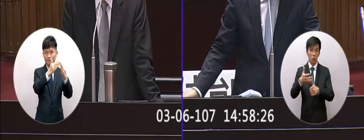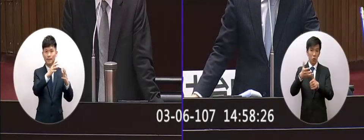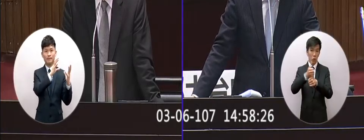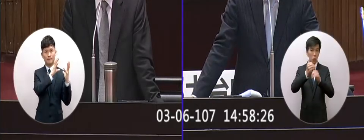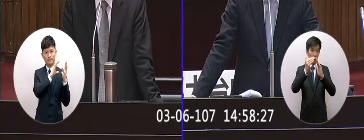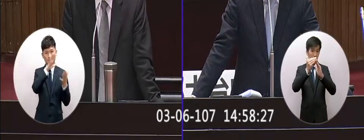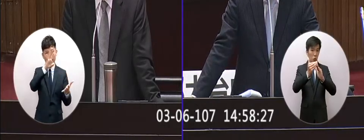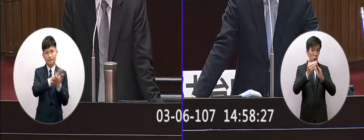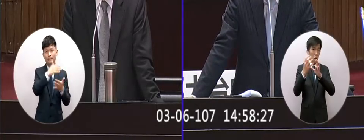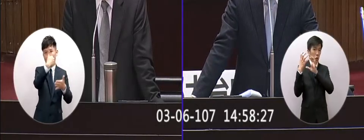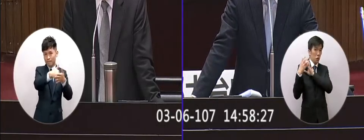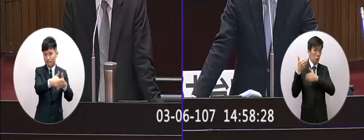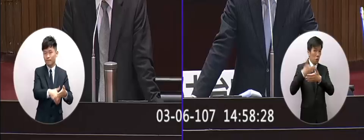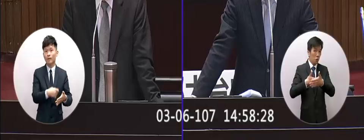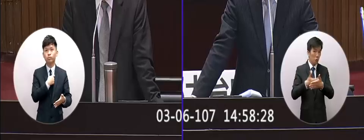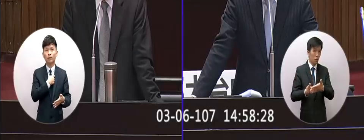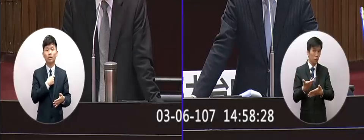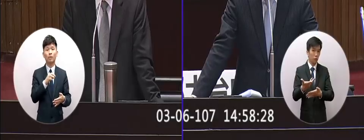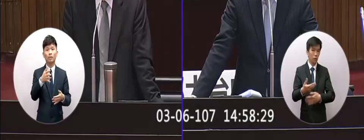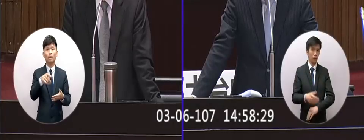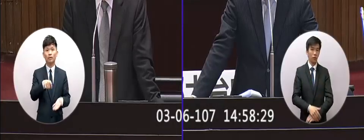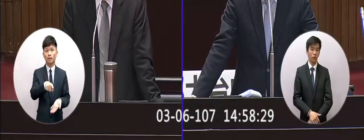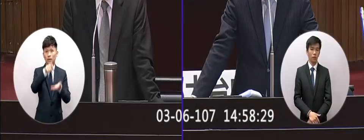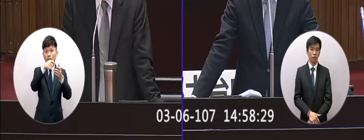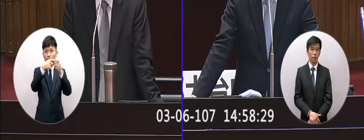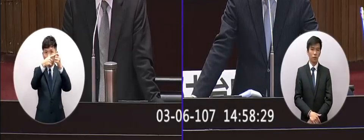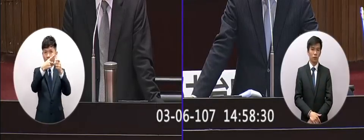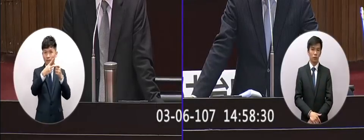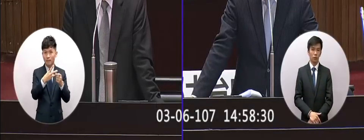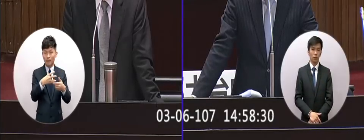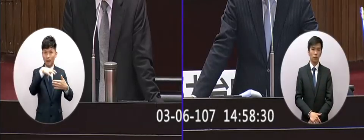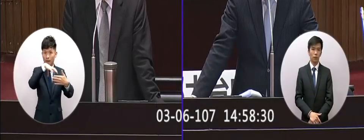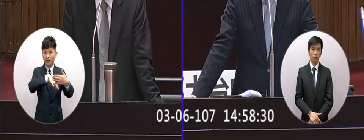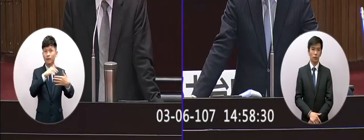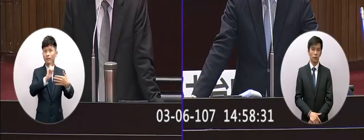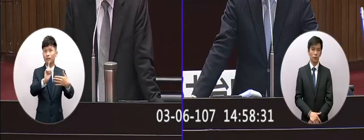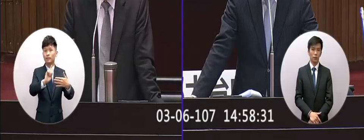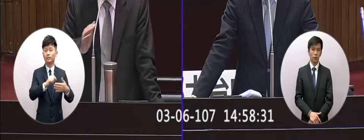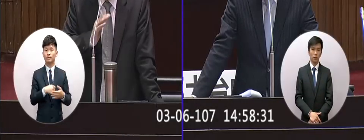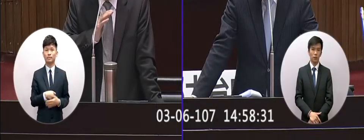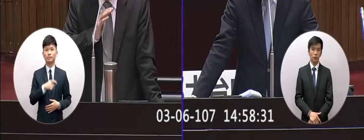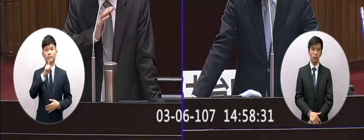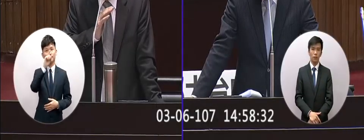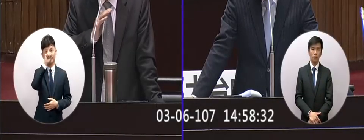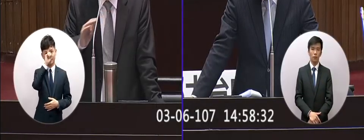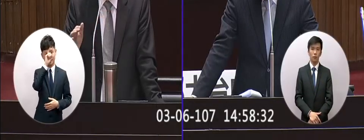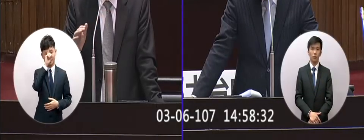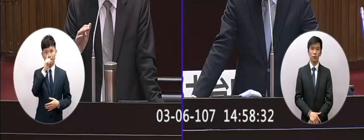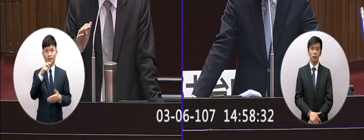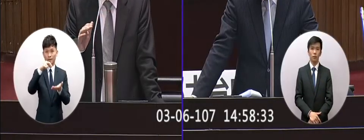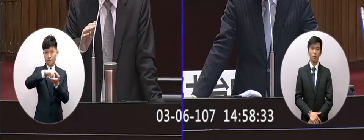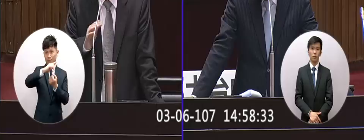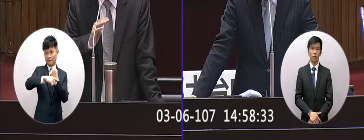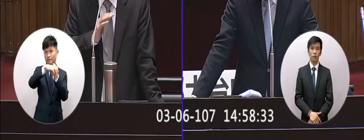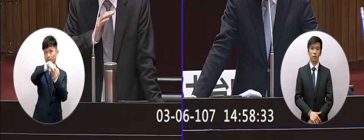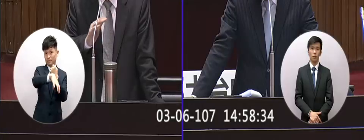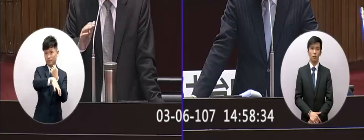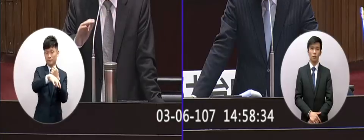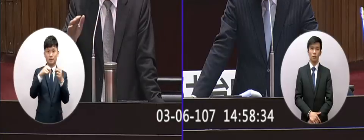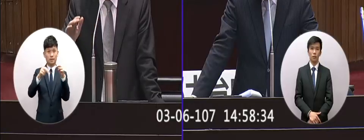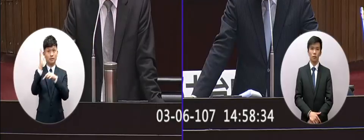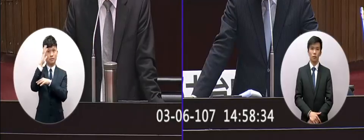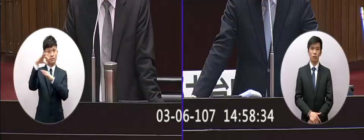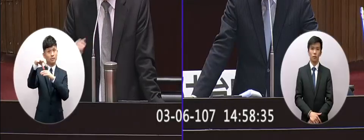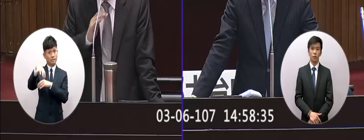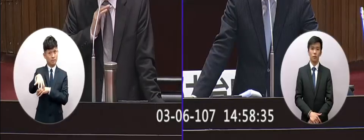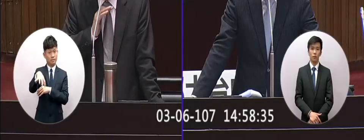减压的手段啊， 因为我们讲的具体内容是说，让这个立法院啊，或是行